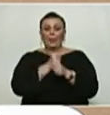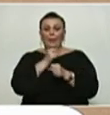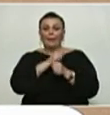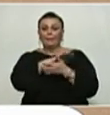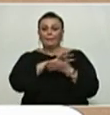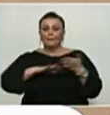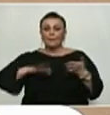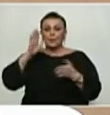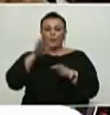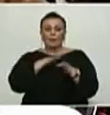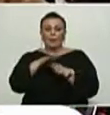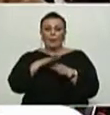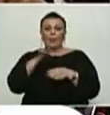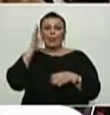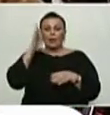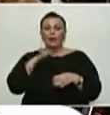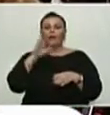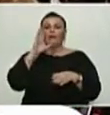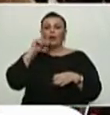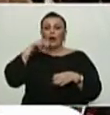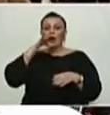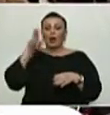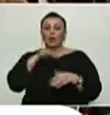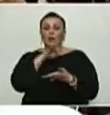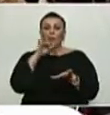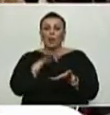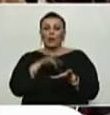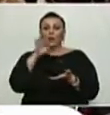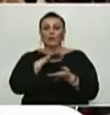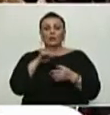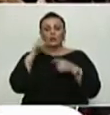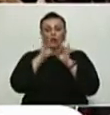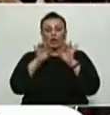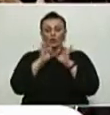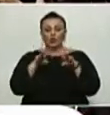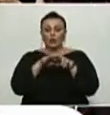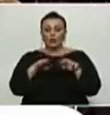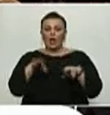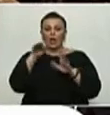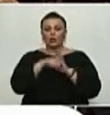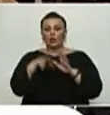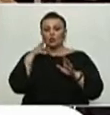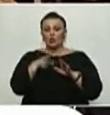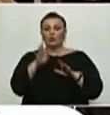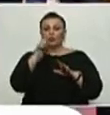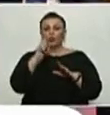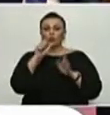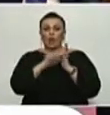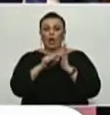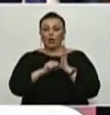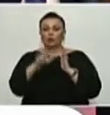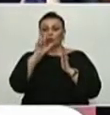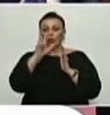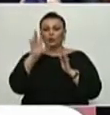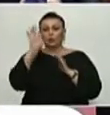davamlı olaraq icra ediləcəkdir. Vahid əlaqələndirmə mərkəzlərindən danışan nazir bildirdi ki, bu müddətə qədər 4163 şəxsə